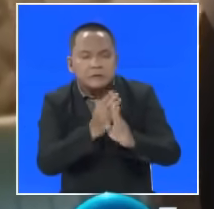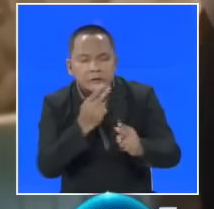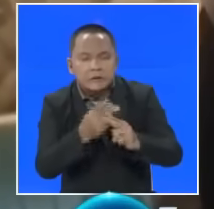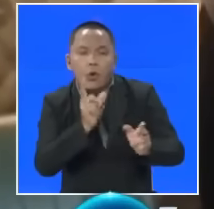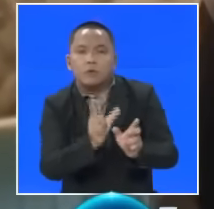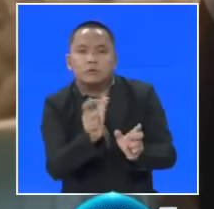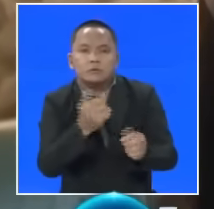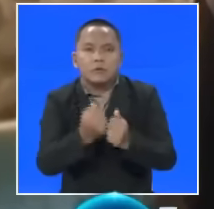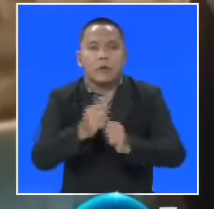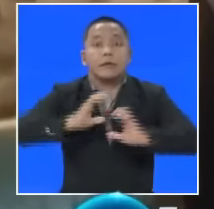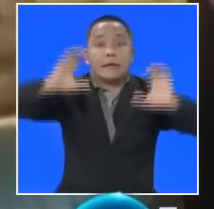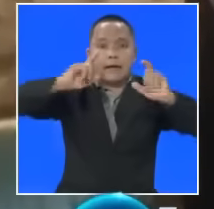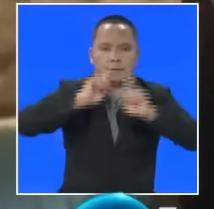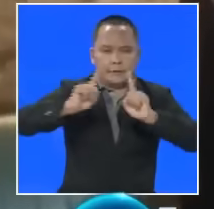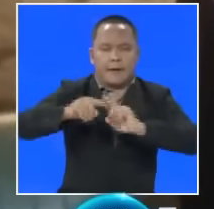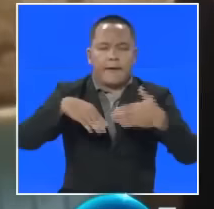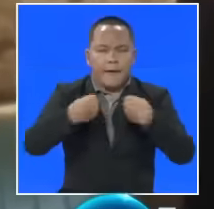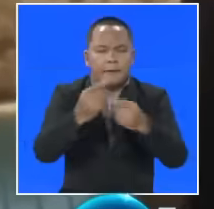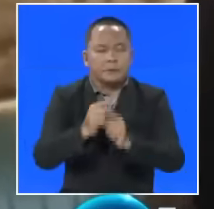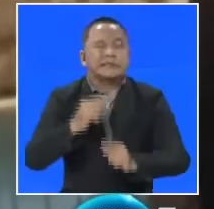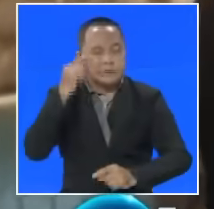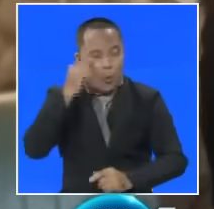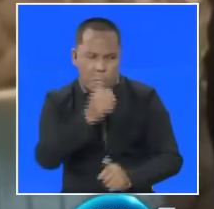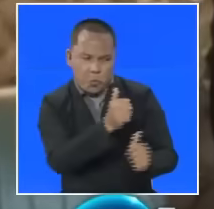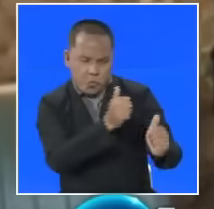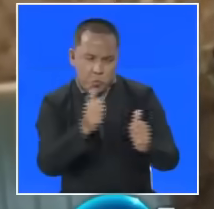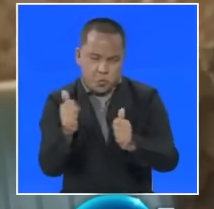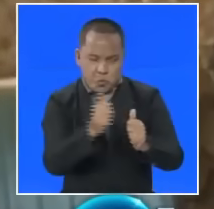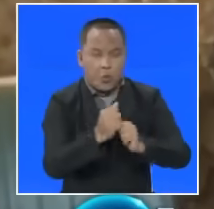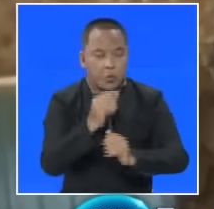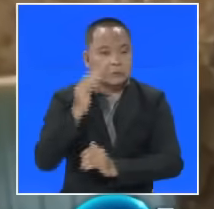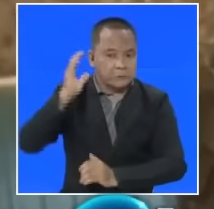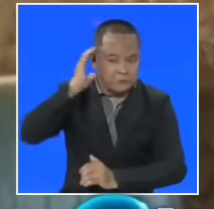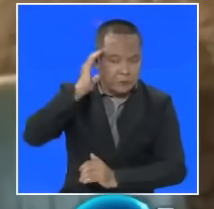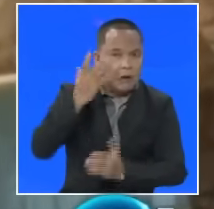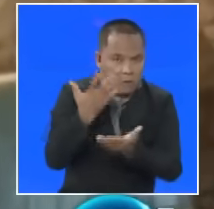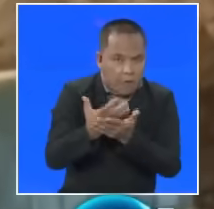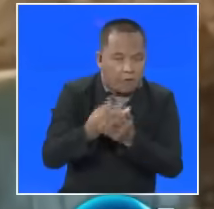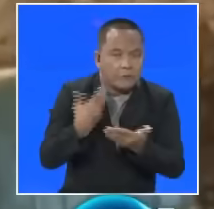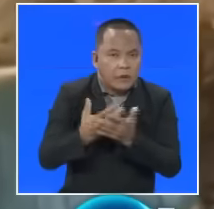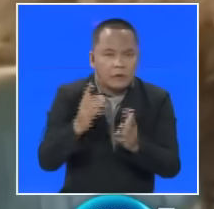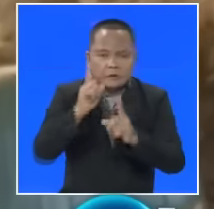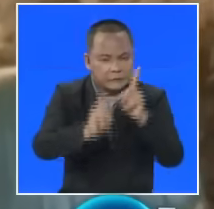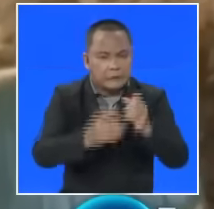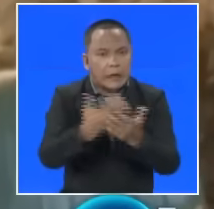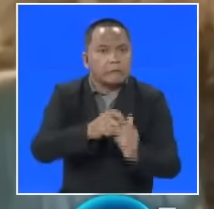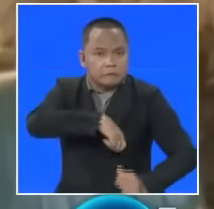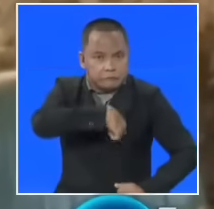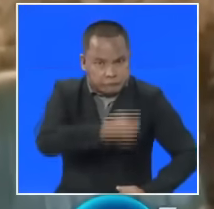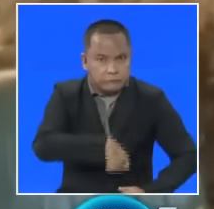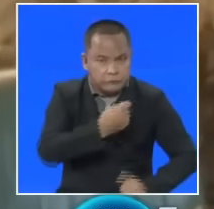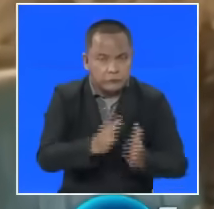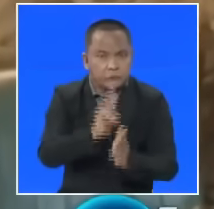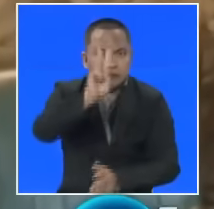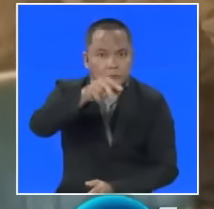ำคัญหน่วยงานราชการต่างๆทำให้ดูน่าเชื่อถือจนมีเหยื่อหลงเชื่อหลายรายมูลค่าความเสียหายอย่างที่บอกค่ะ